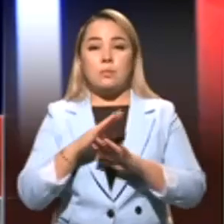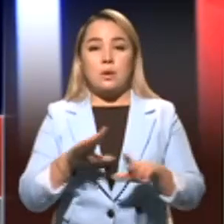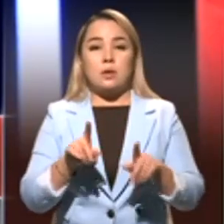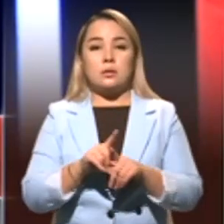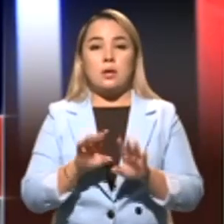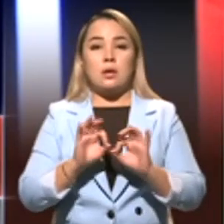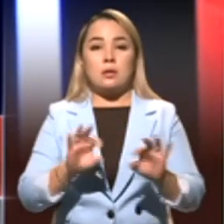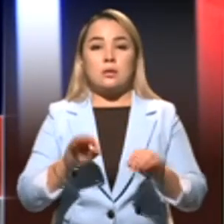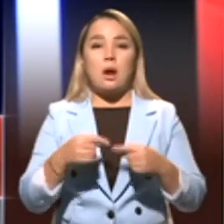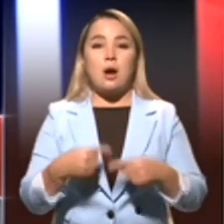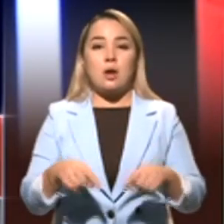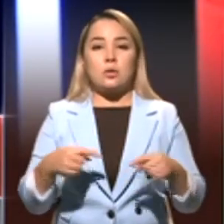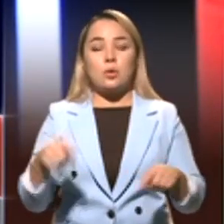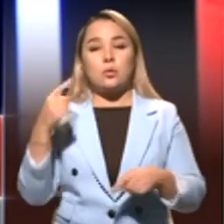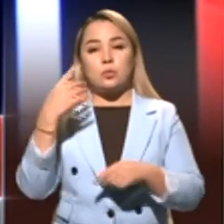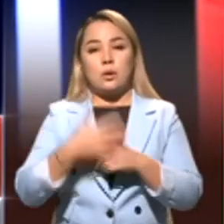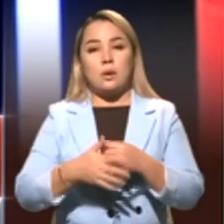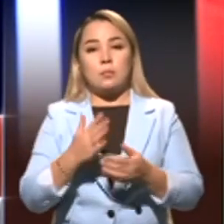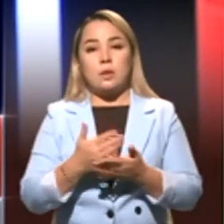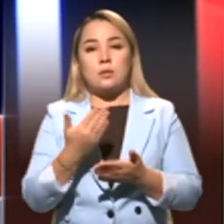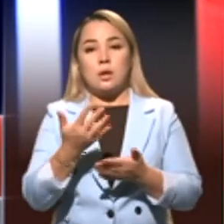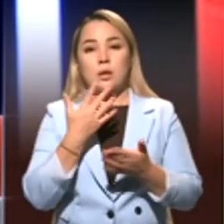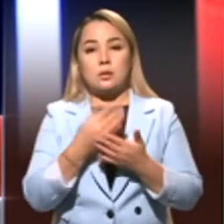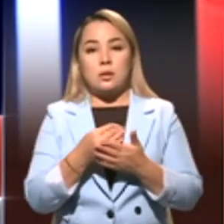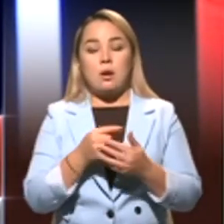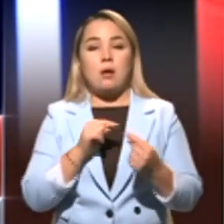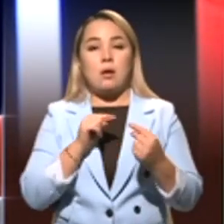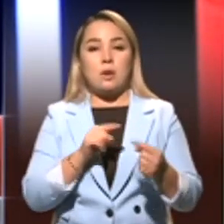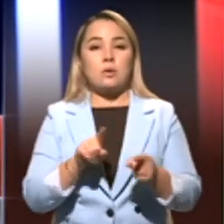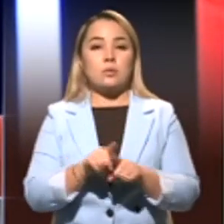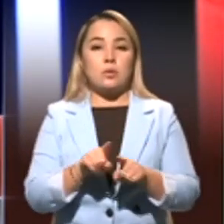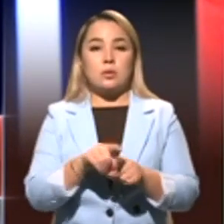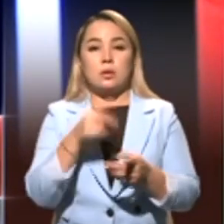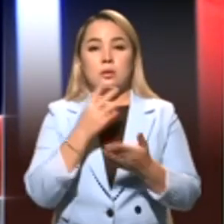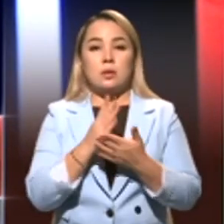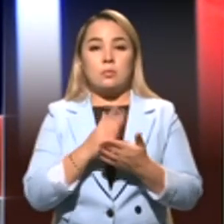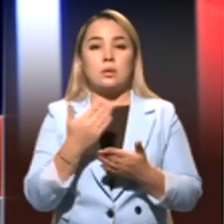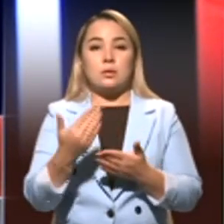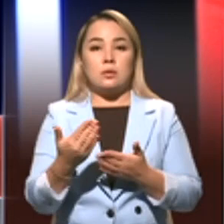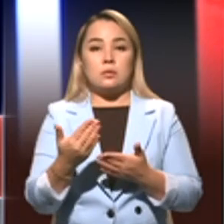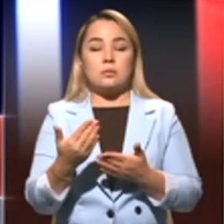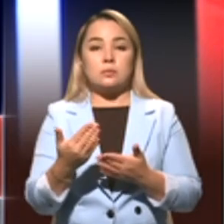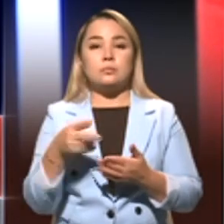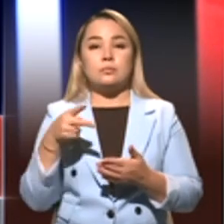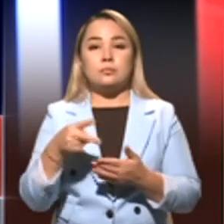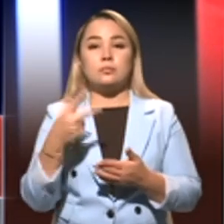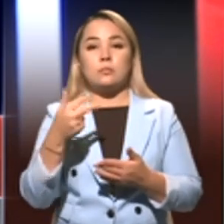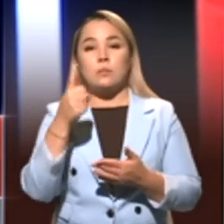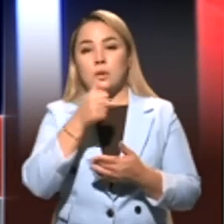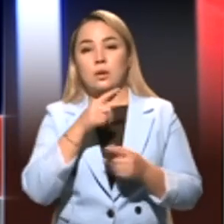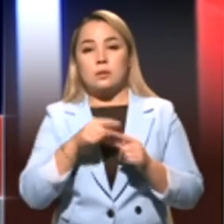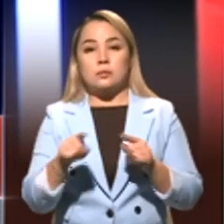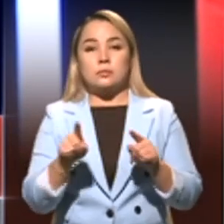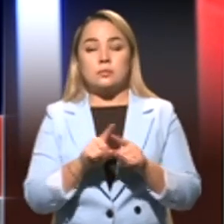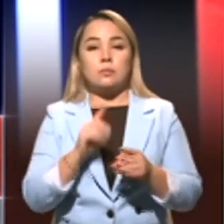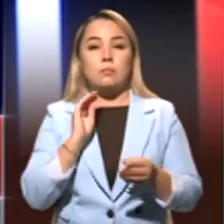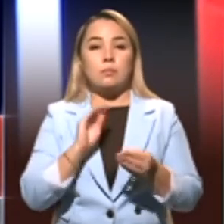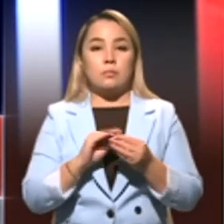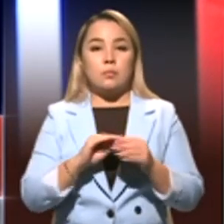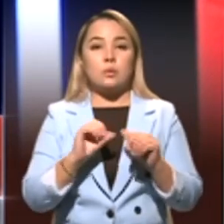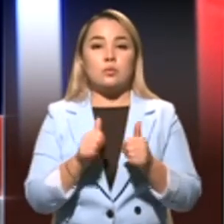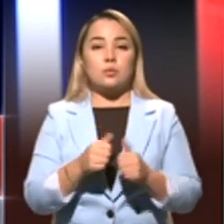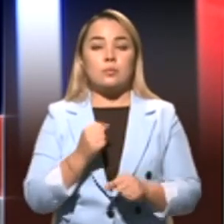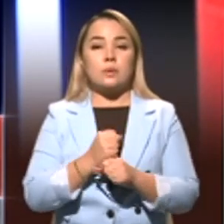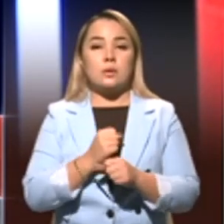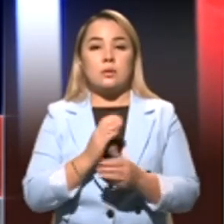өздеріңіздің түсініктері әр түрлі, керемеқа, тіпті қарама-қайшы деген секілді. 2003 жылдан бері ұдайы тұрақты түрде ұйымдастырылып